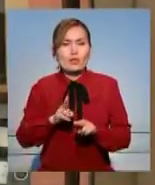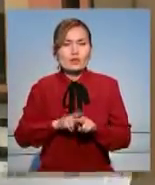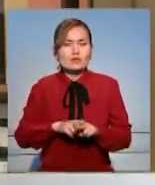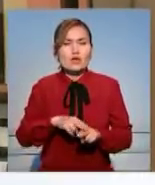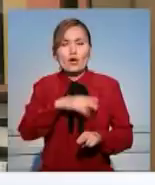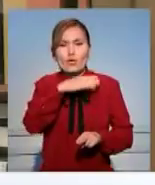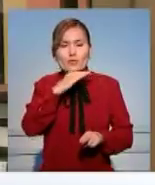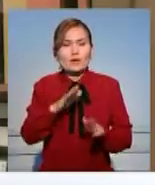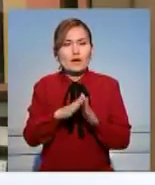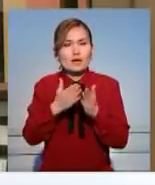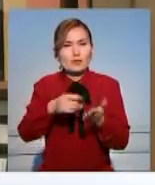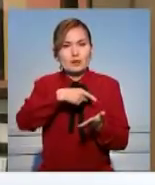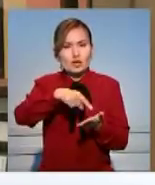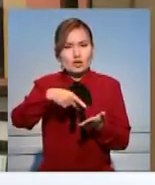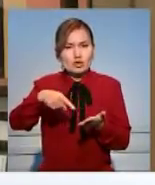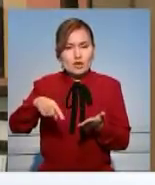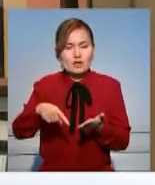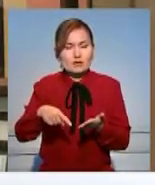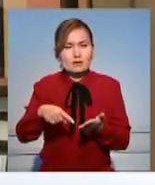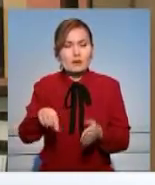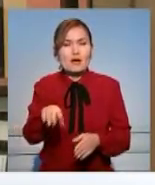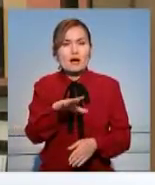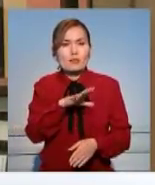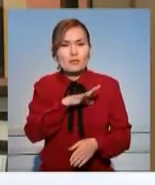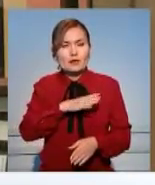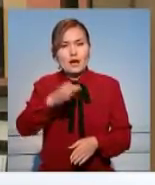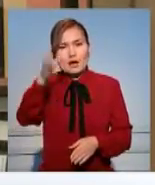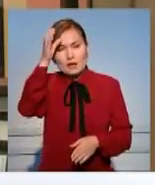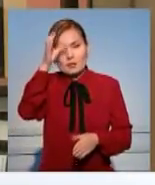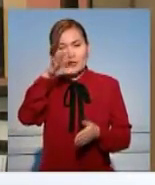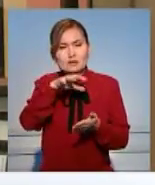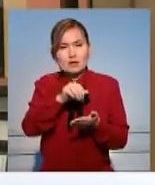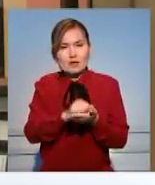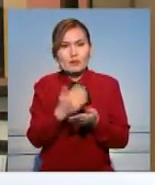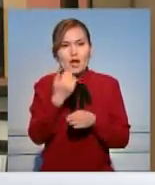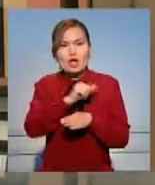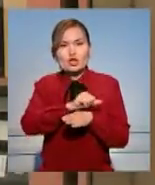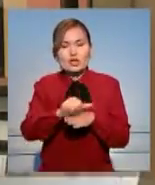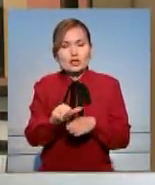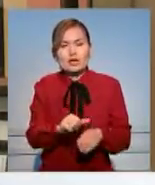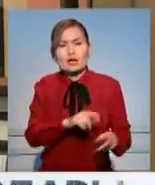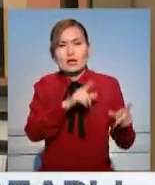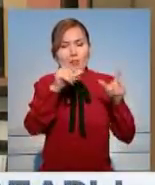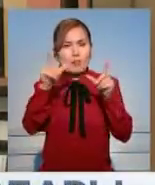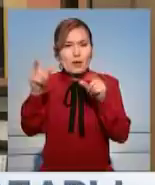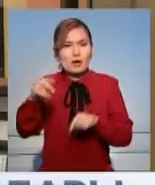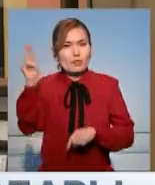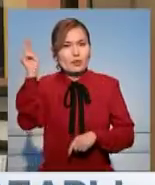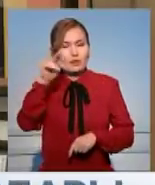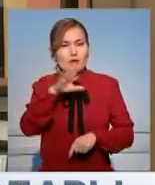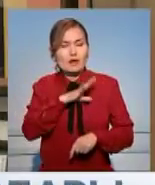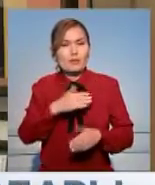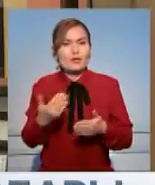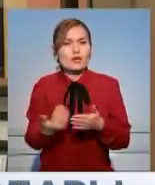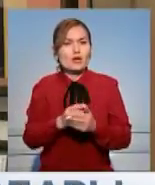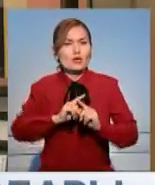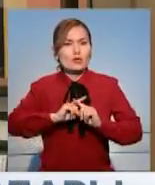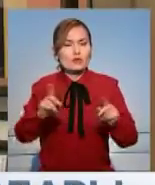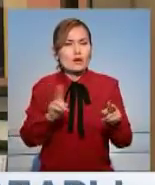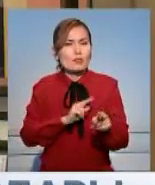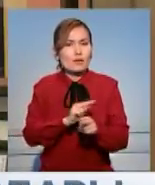жазып шығарды. Соңғы уақытта шетелге барып білім алып, шетелден барып мына инклюзивті білім